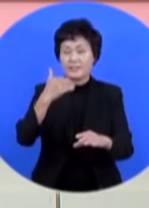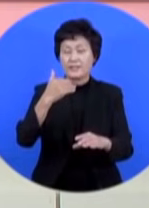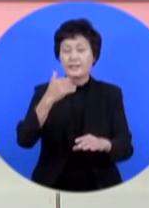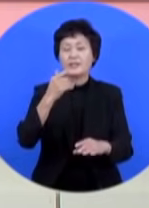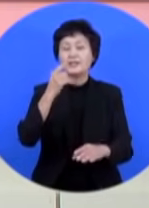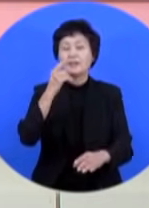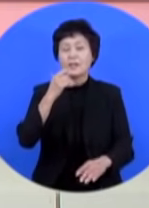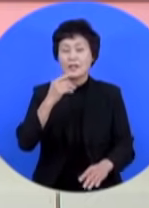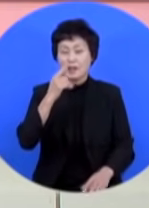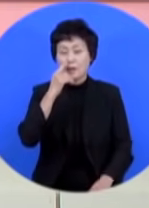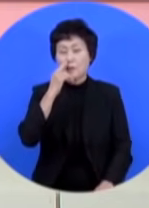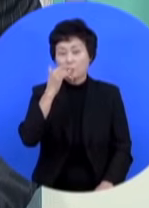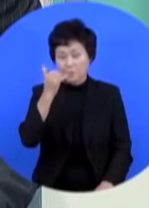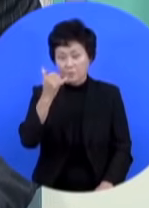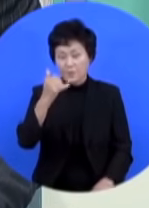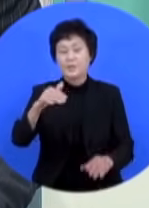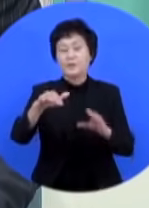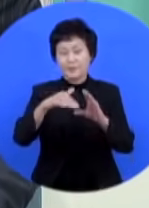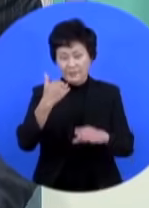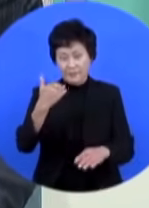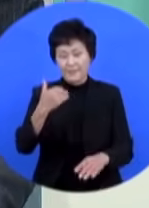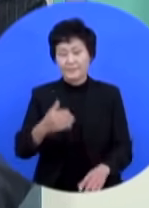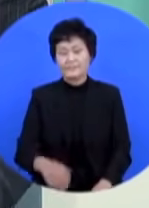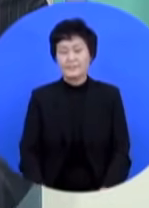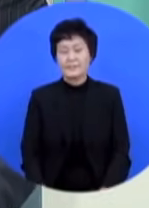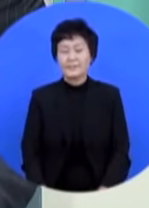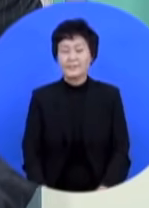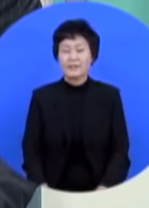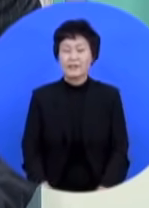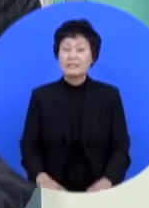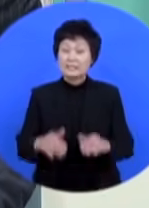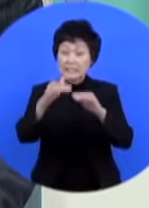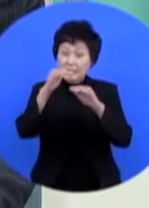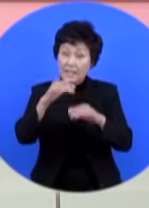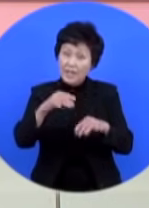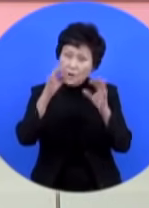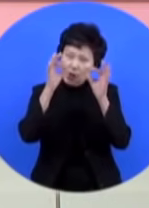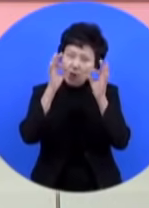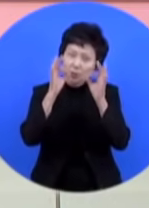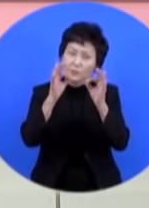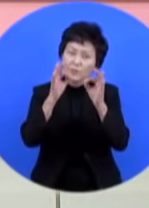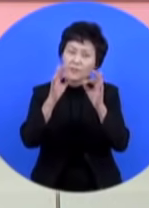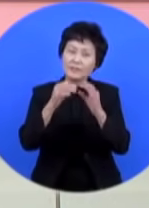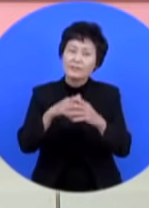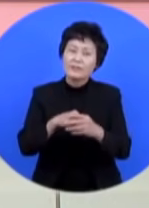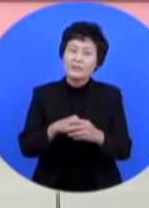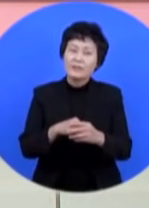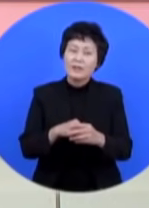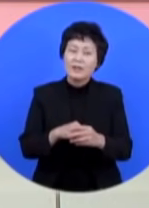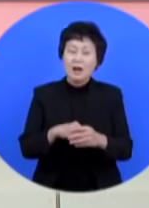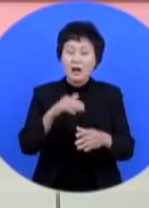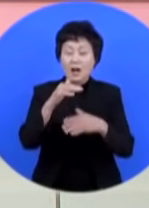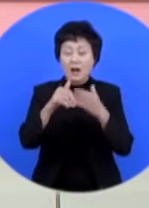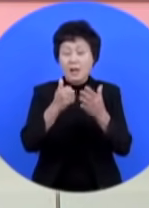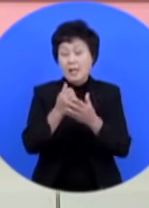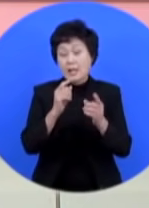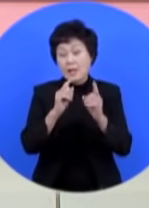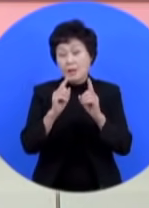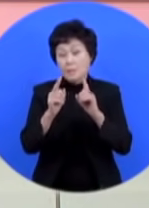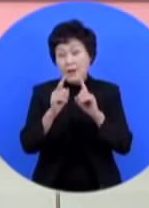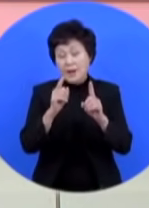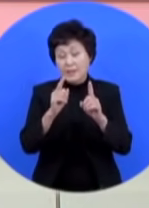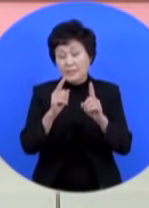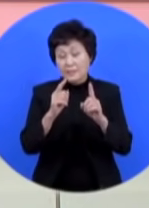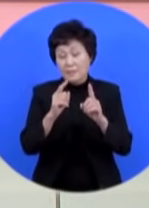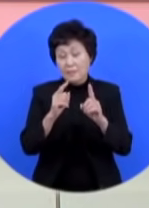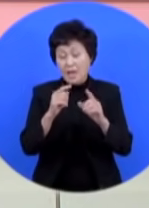네, 서울인 대학을 다니면서 그 내용을 보면은 얼마나 말씀에 그 깊이가